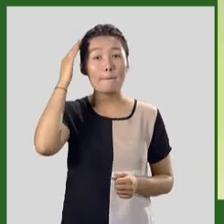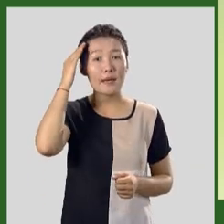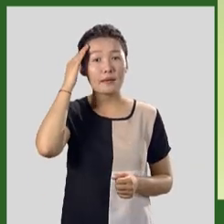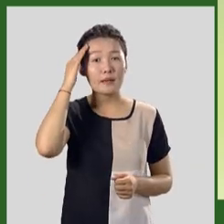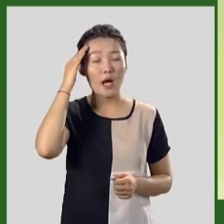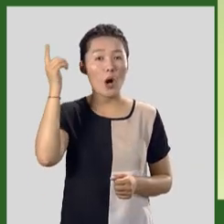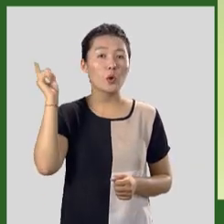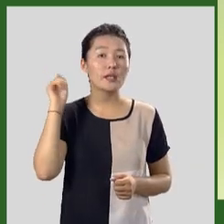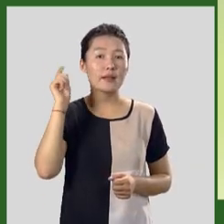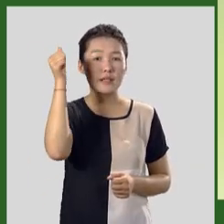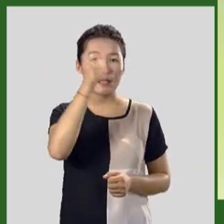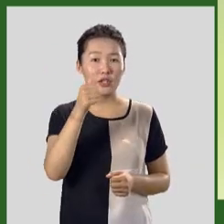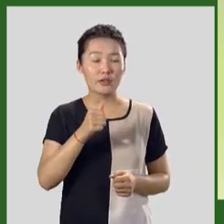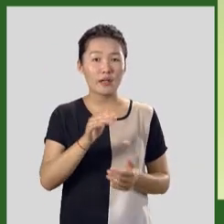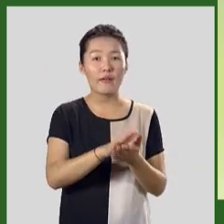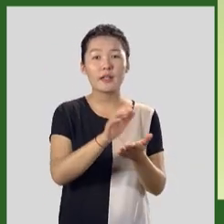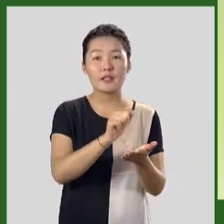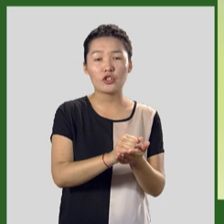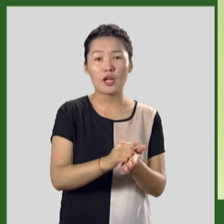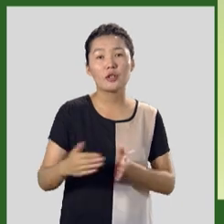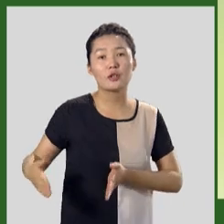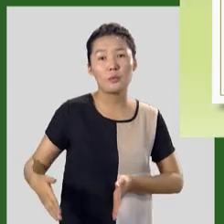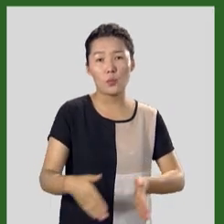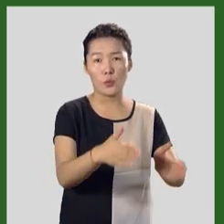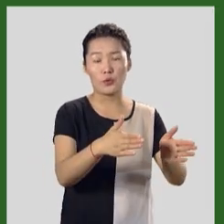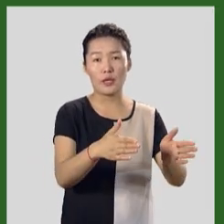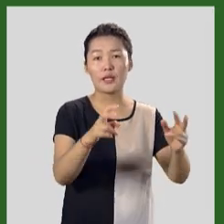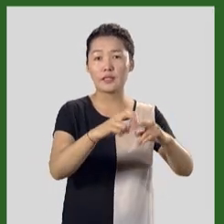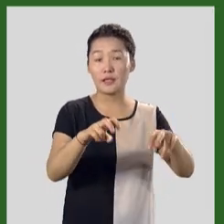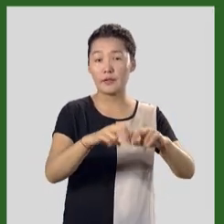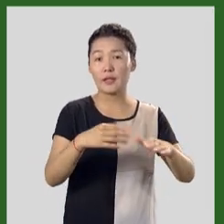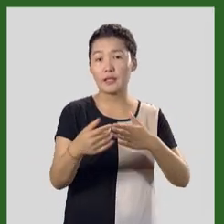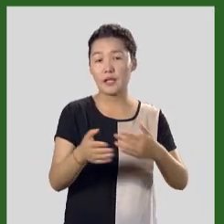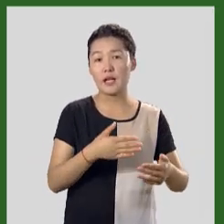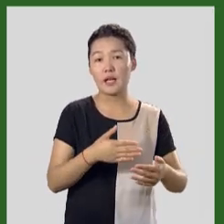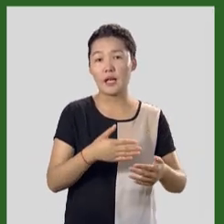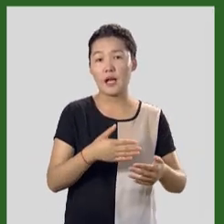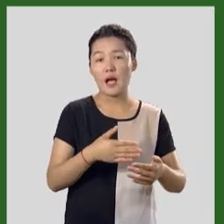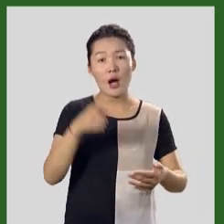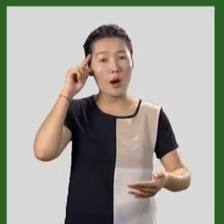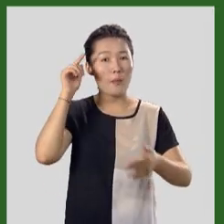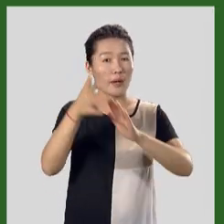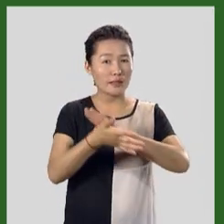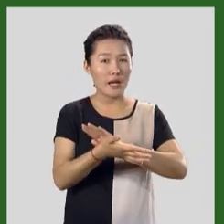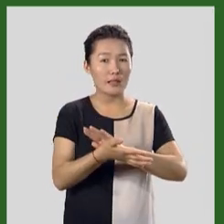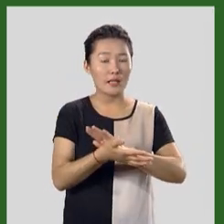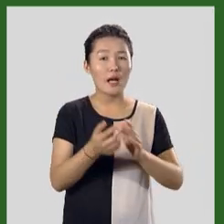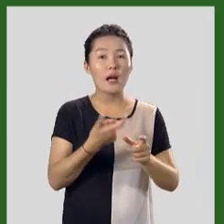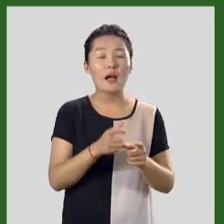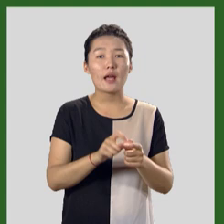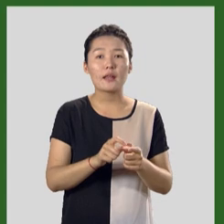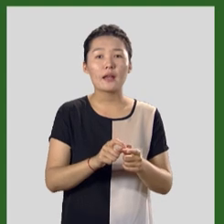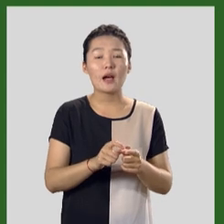древнегреческого означает путь исследования или познания. Это совокупность шагов